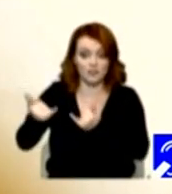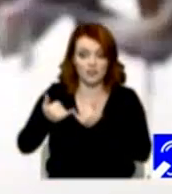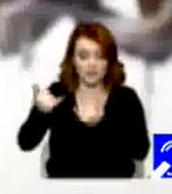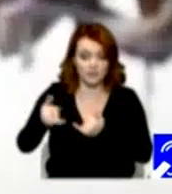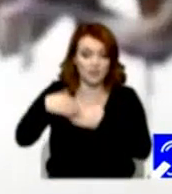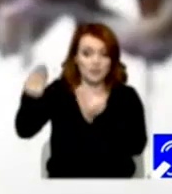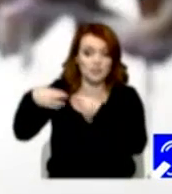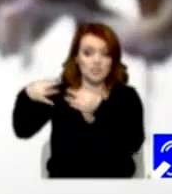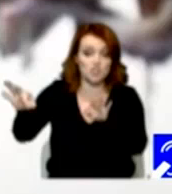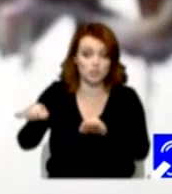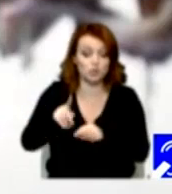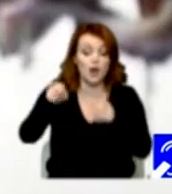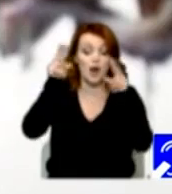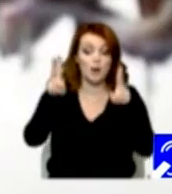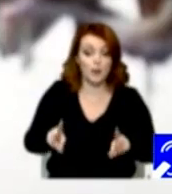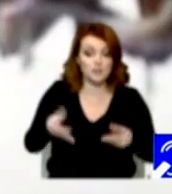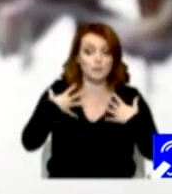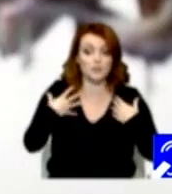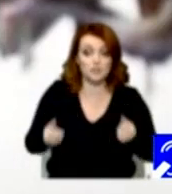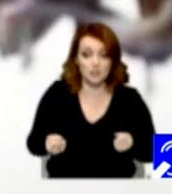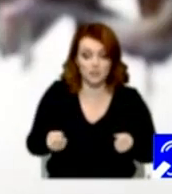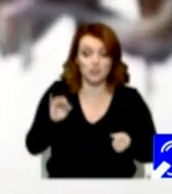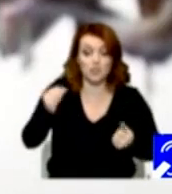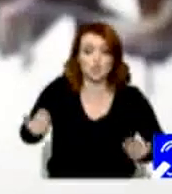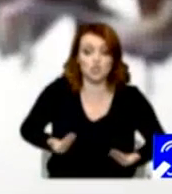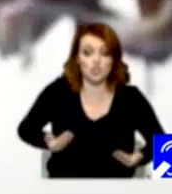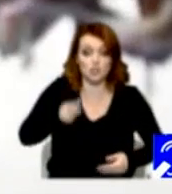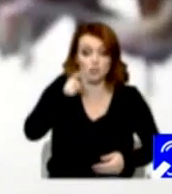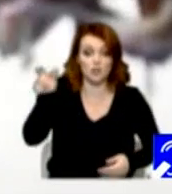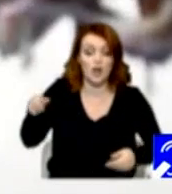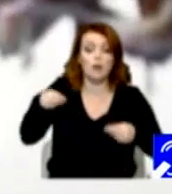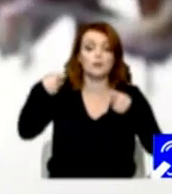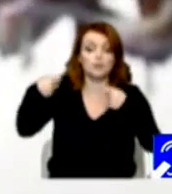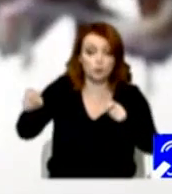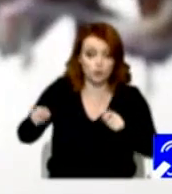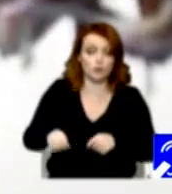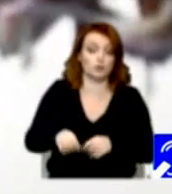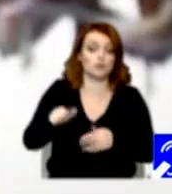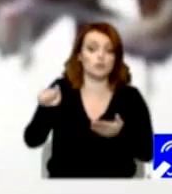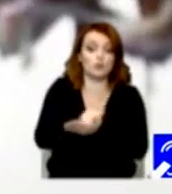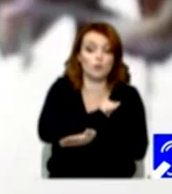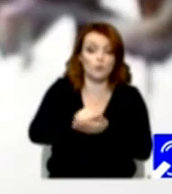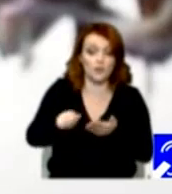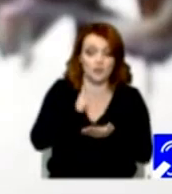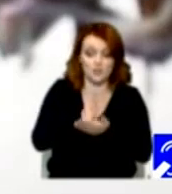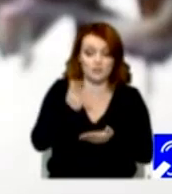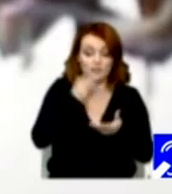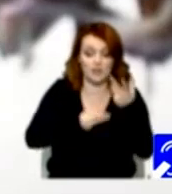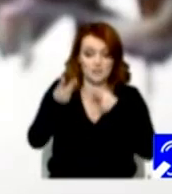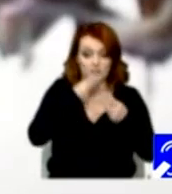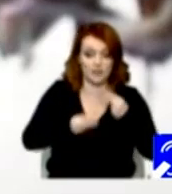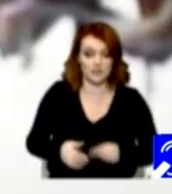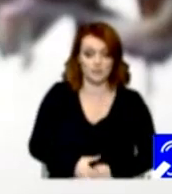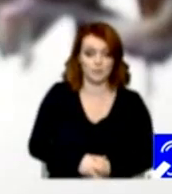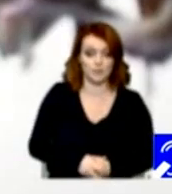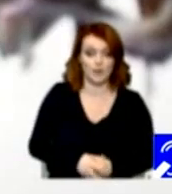alterate periculoase pentru sănătatea și chiar viața oamenilor sunt vândute cu acte aparent în regulă prin magazinele și piețele Republicii